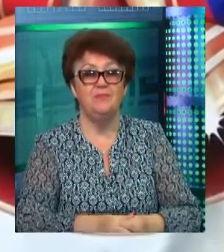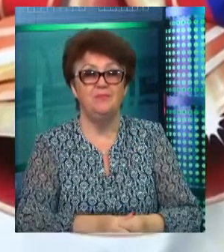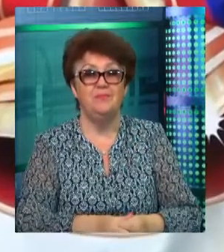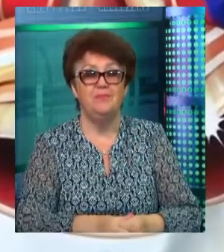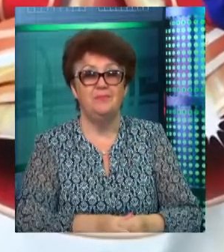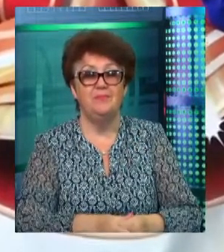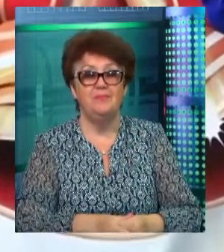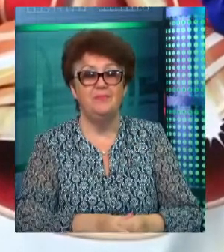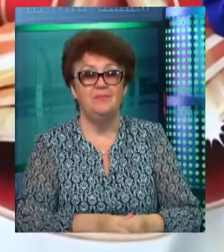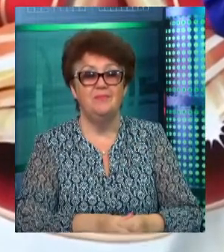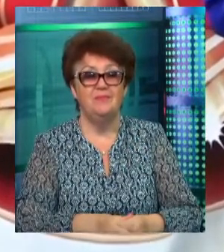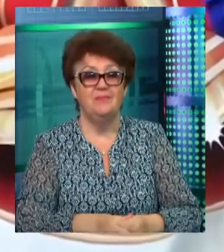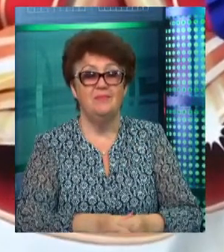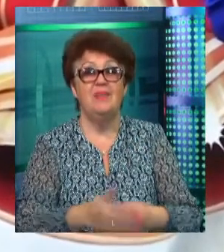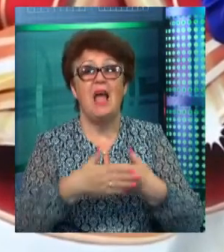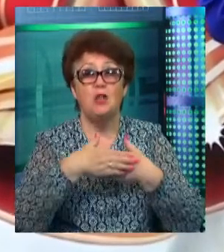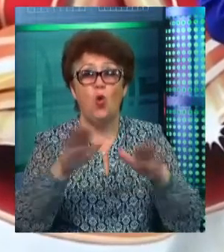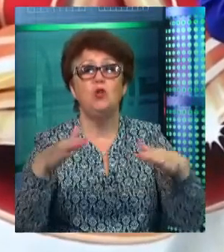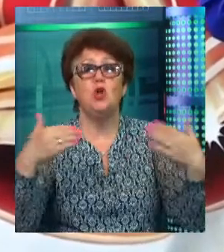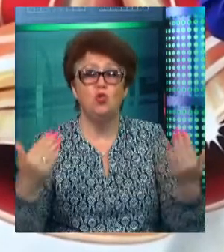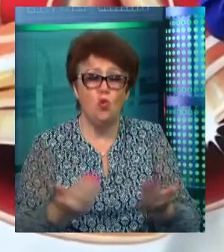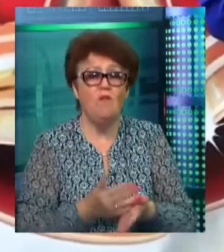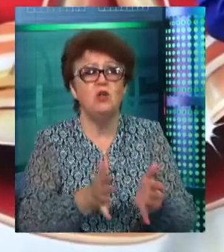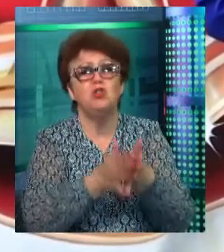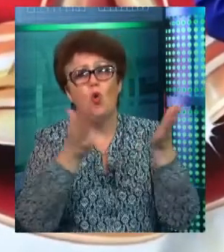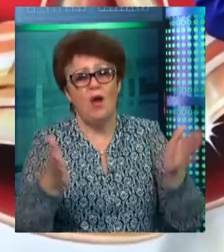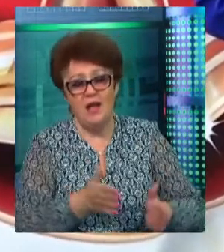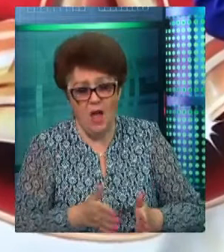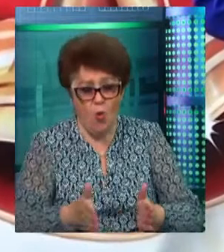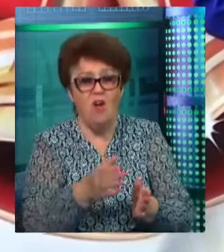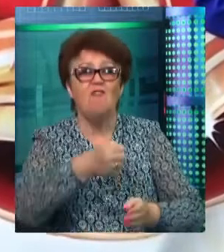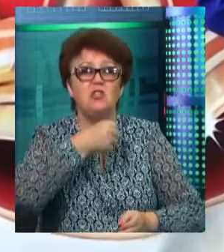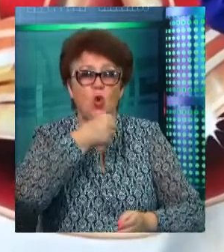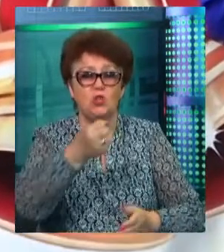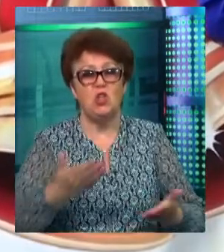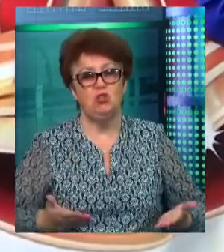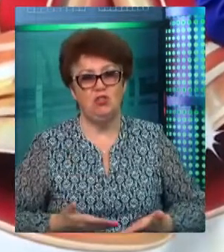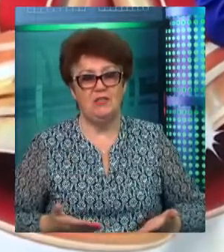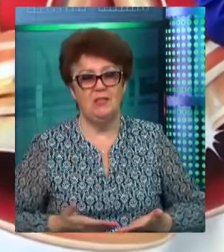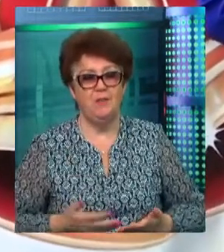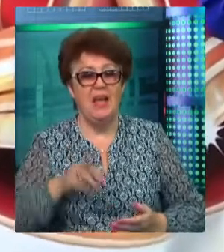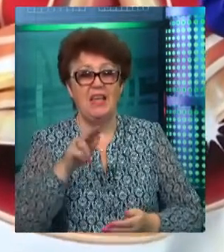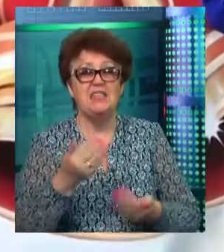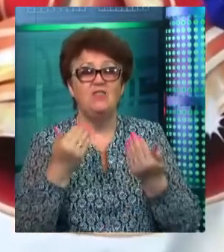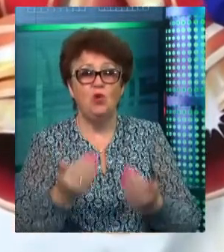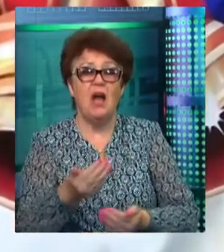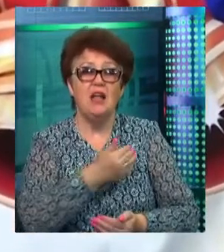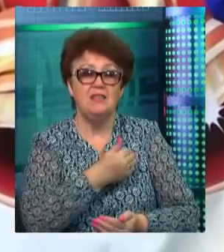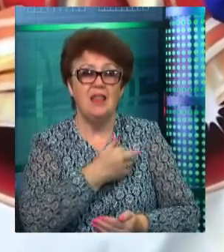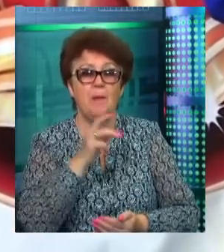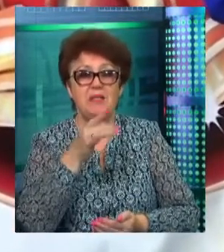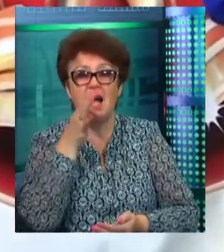откроется новая широкая дорога взрослой жизни я сегодня хотела бы